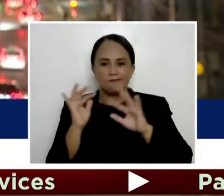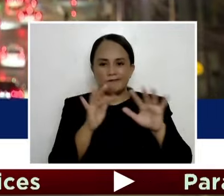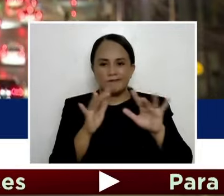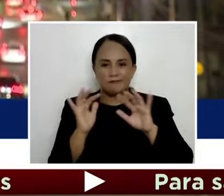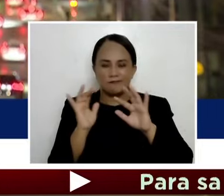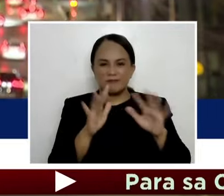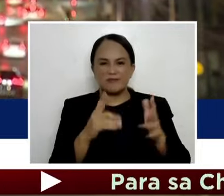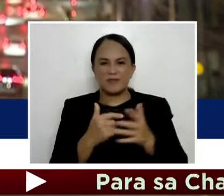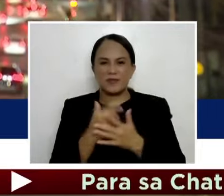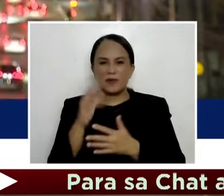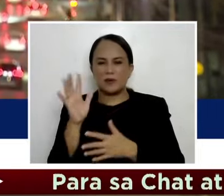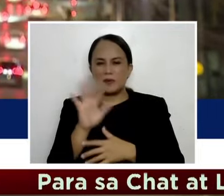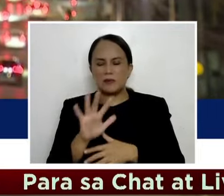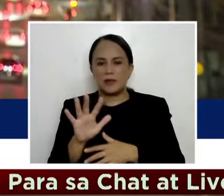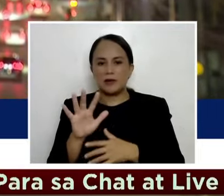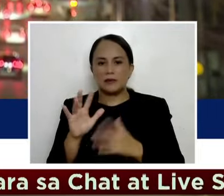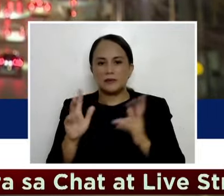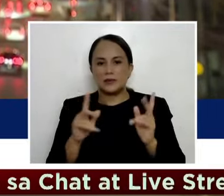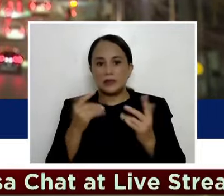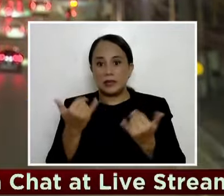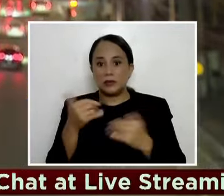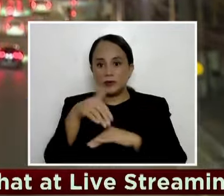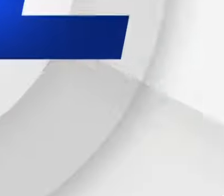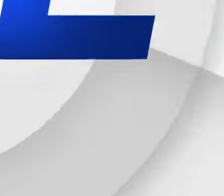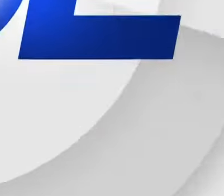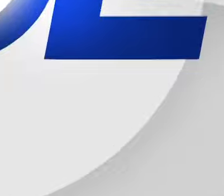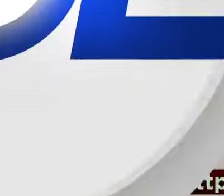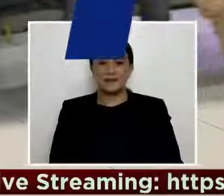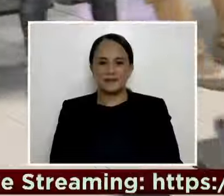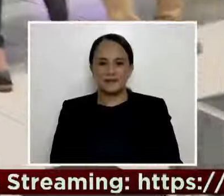pagdating ng mga pasahero ngayong gabi.